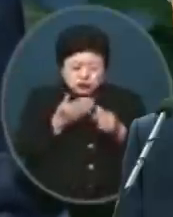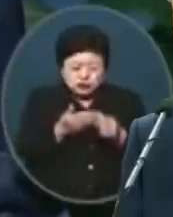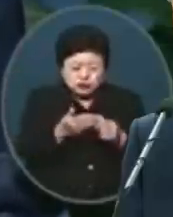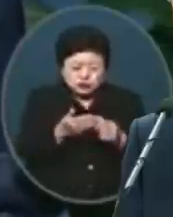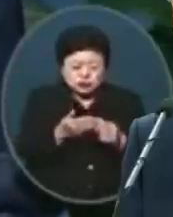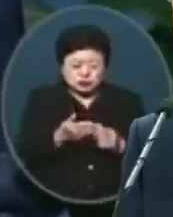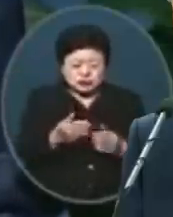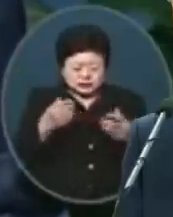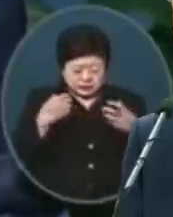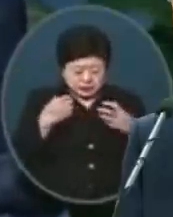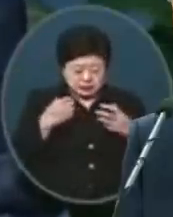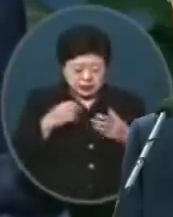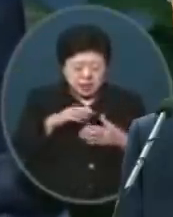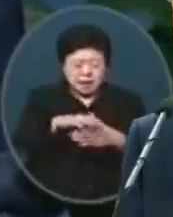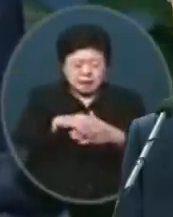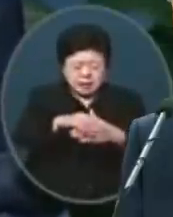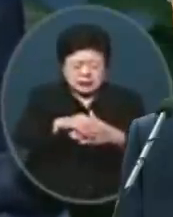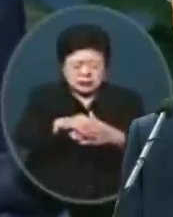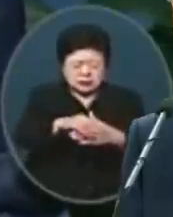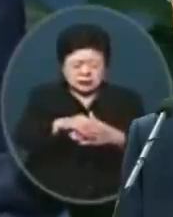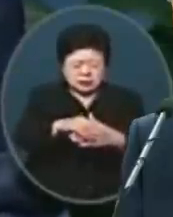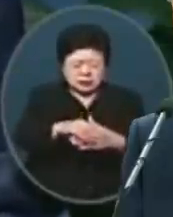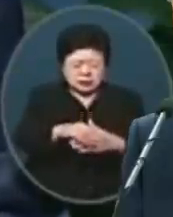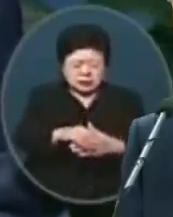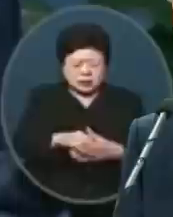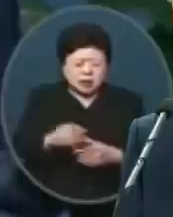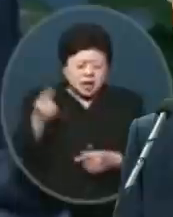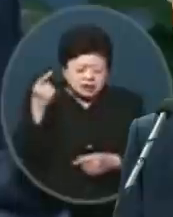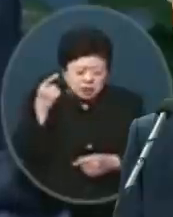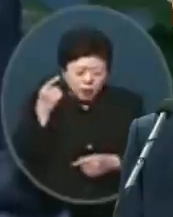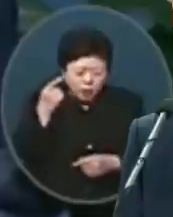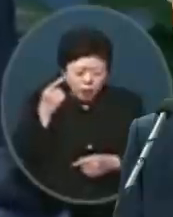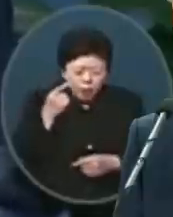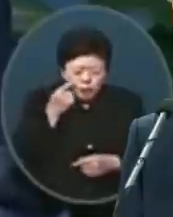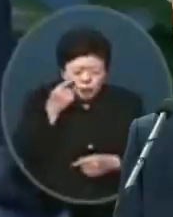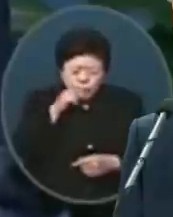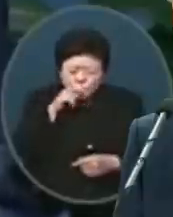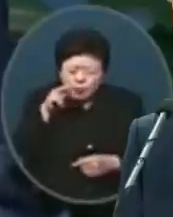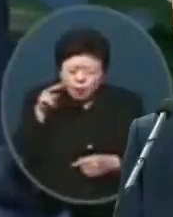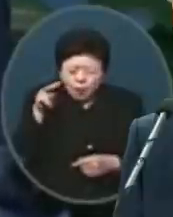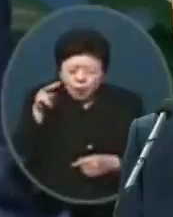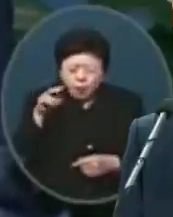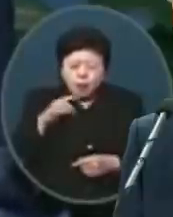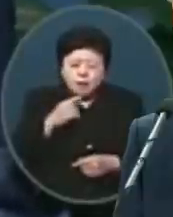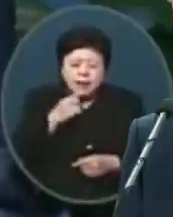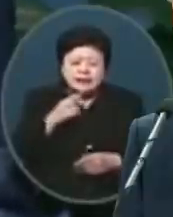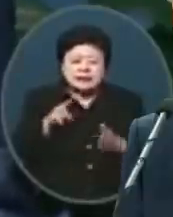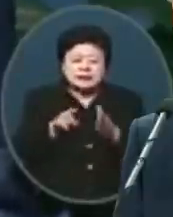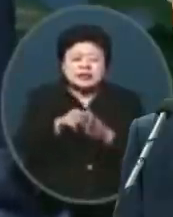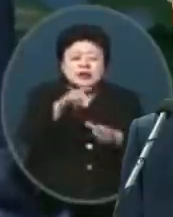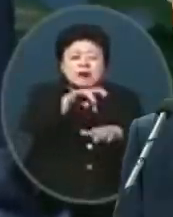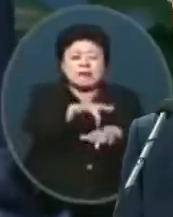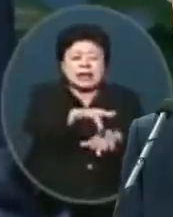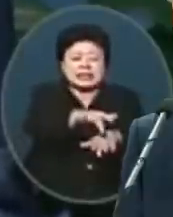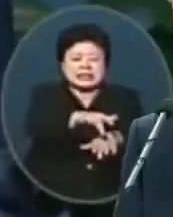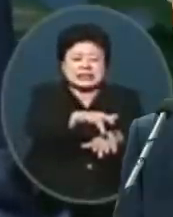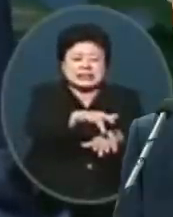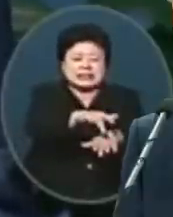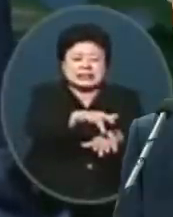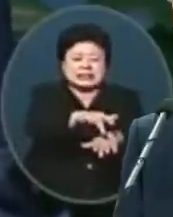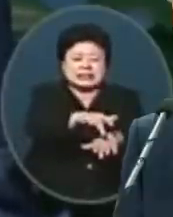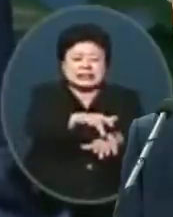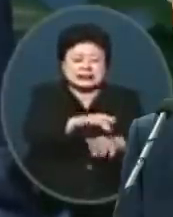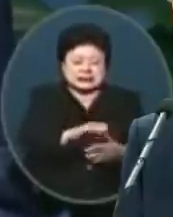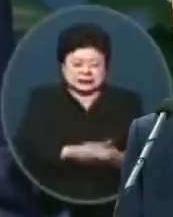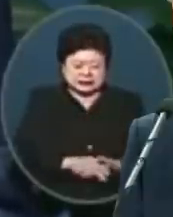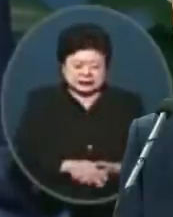말합니다. 만져봐, 귀로 들어보고 눈으로 보고 그 실체인